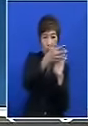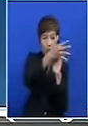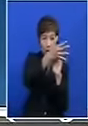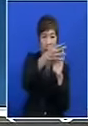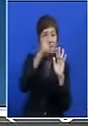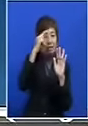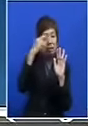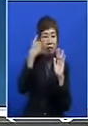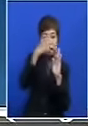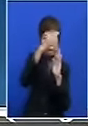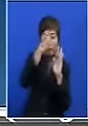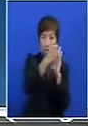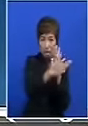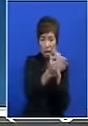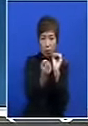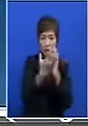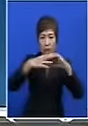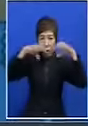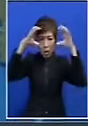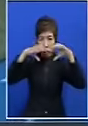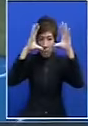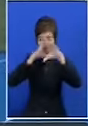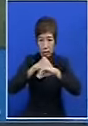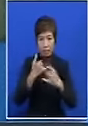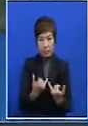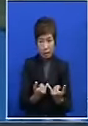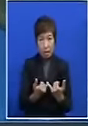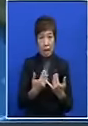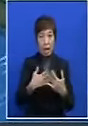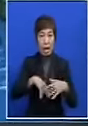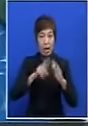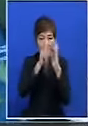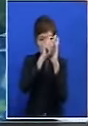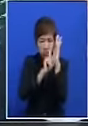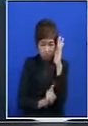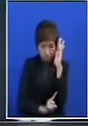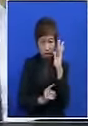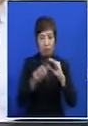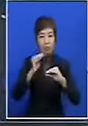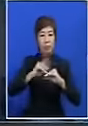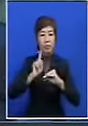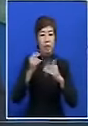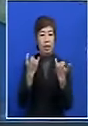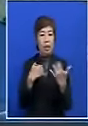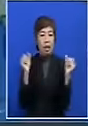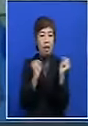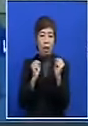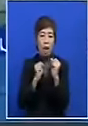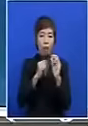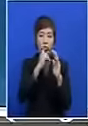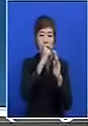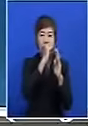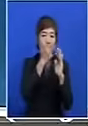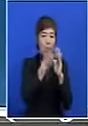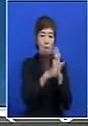ที่ภาคเหนือกับภาคอีสานครับทำให้เกิดฝนตกในค่ำคืนวันนี้ครับหลังจากนั้นอุณหภูมิก็จะลดลงไปอีกนะครับทำให้อากาศหนาวเย็นยังคงอยู่ที่ภา